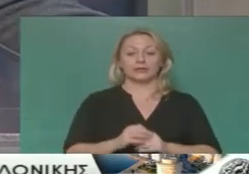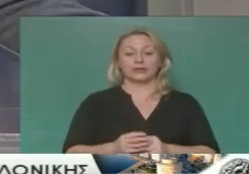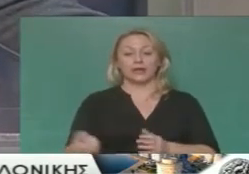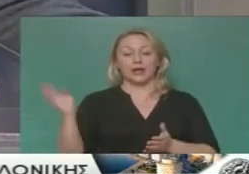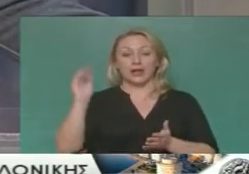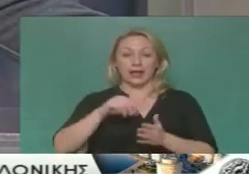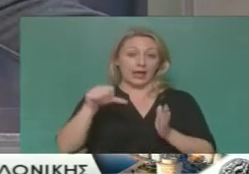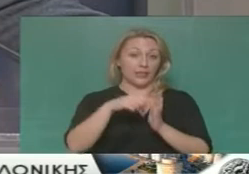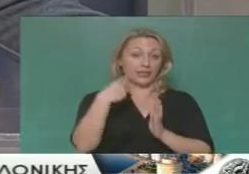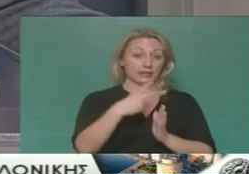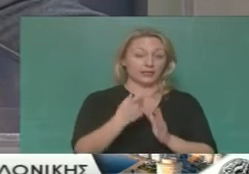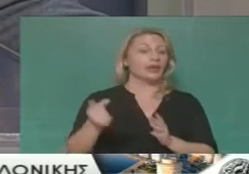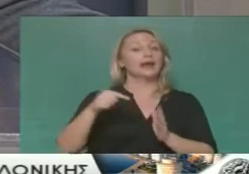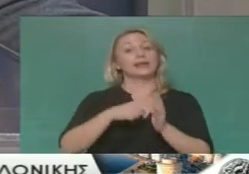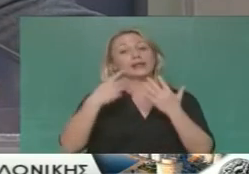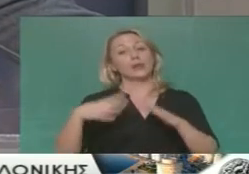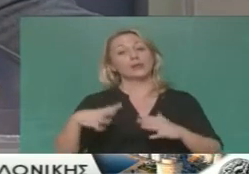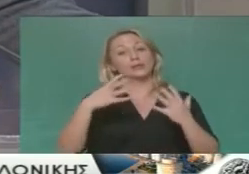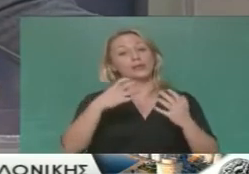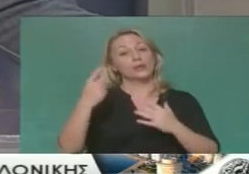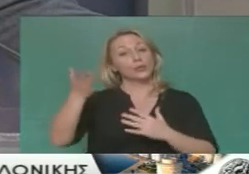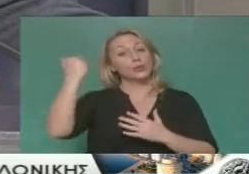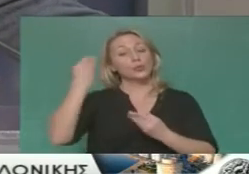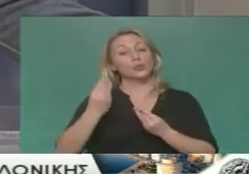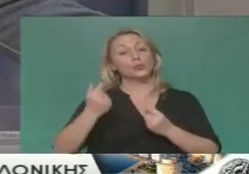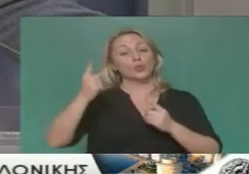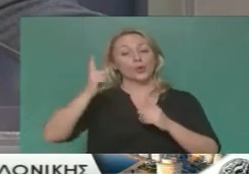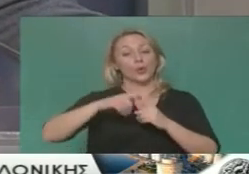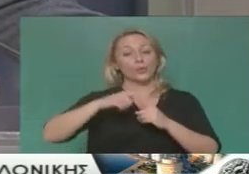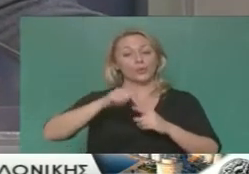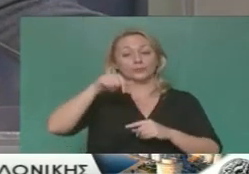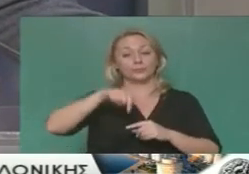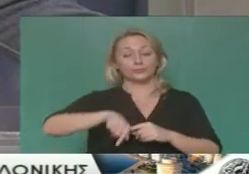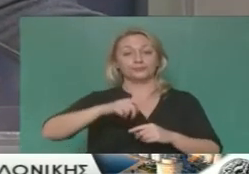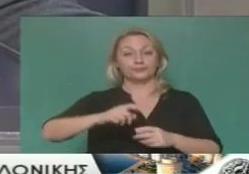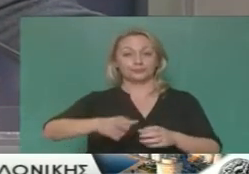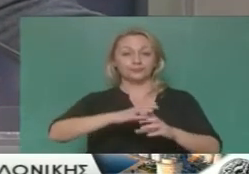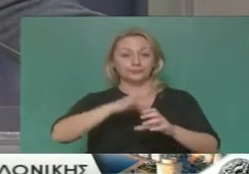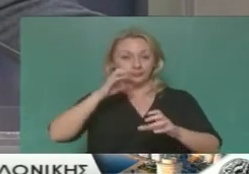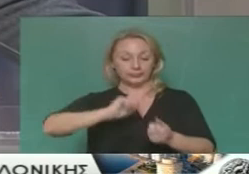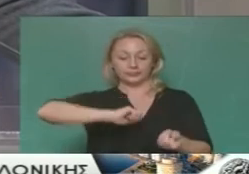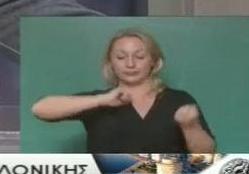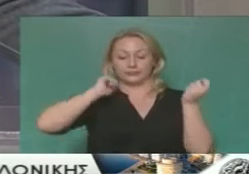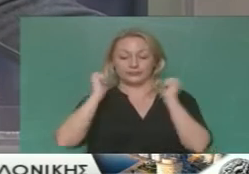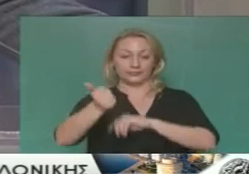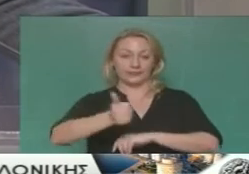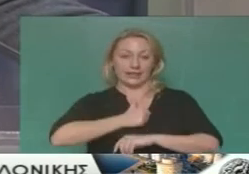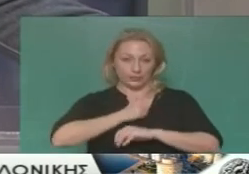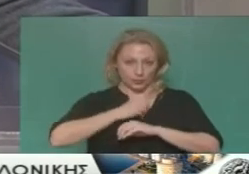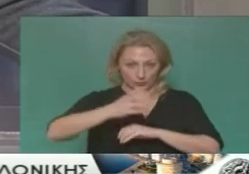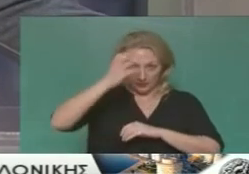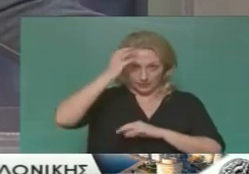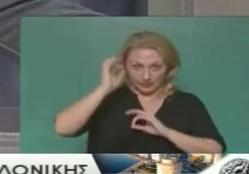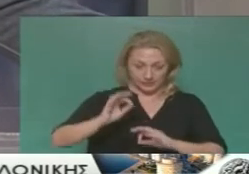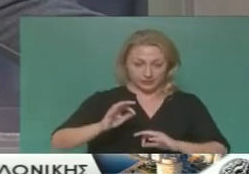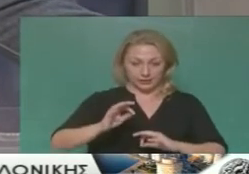Επίσης είχαμε ένα μοντέλο του 1992 με την ιδιωτικοποίηση τότε των λεωφορείων, άμα θυμάστε καλά,